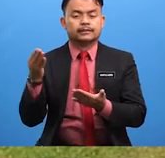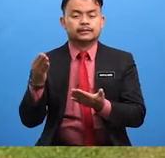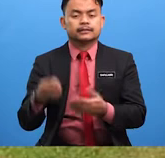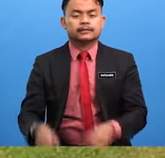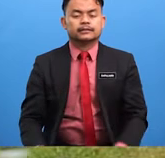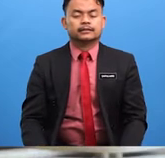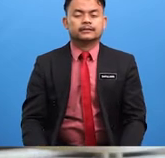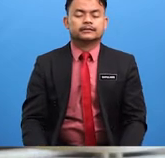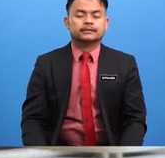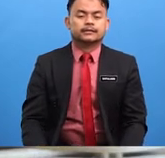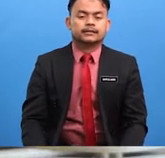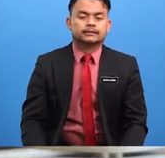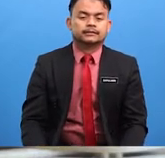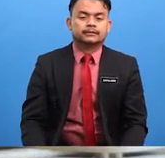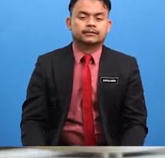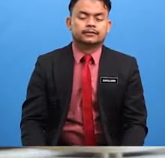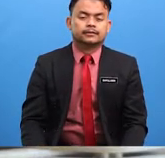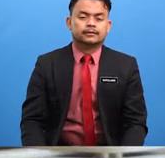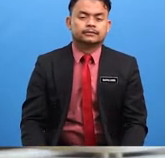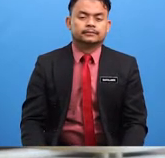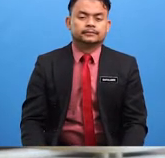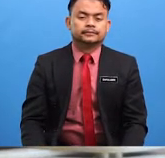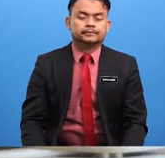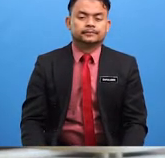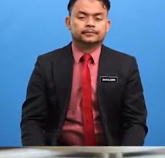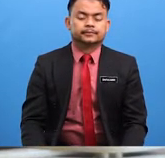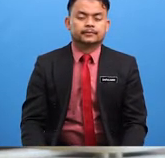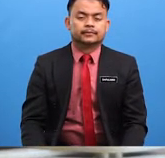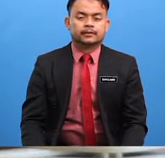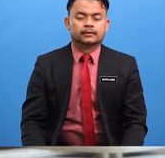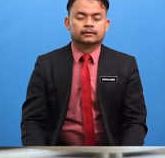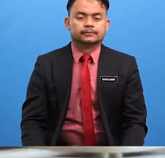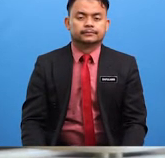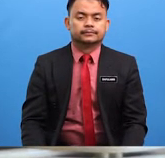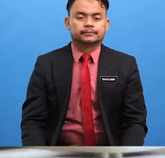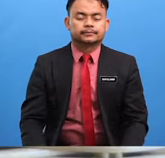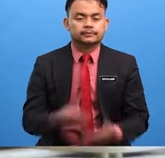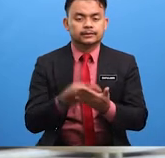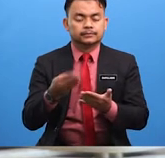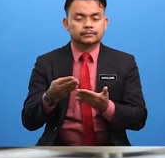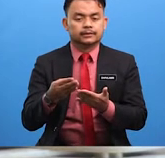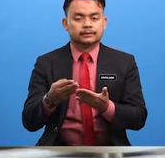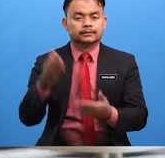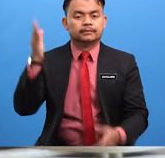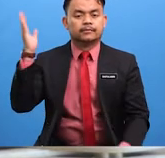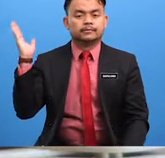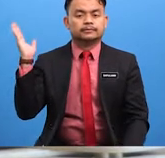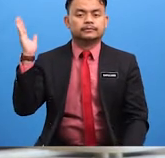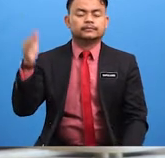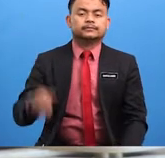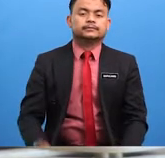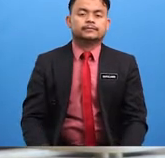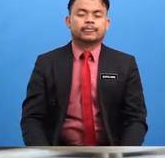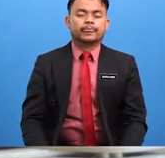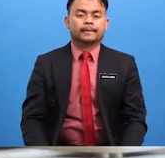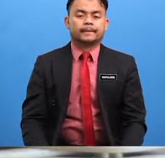dimulakan. Di antara bahan yang digunakan adalah seperti berikut. Rotan pulur 2 mm digunakan untuk